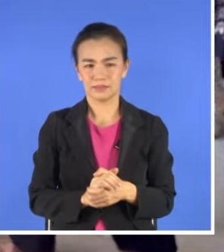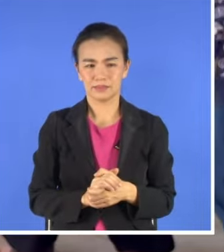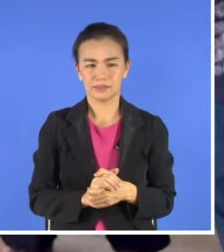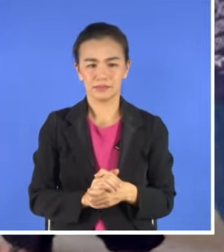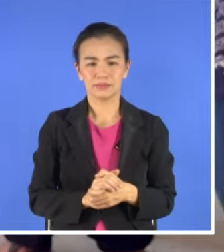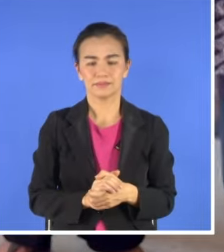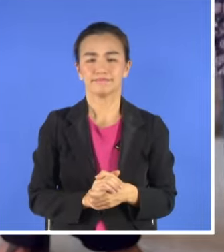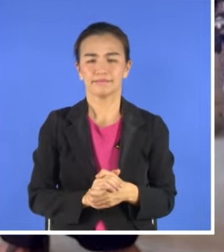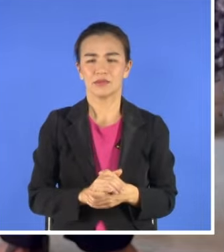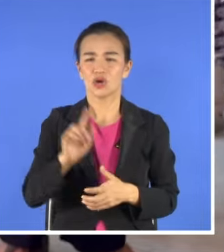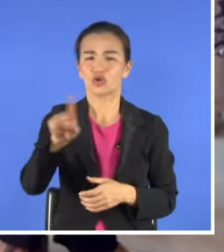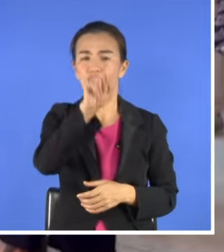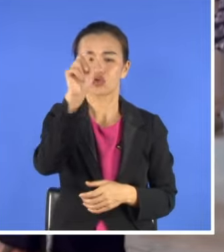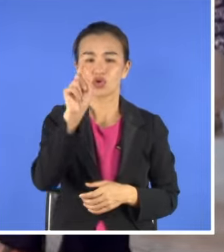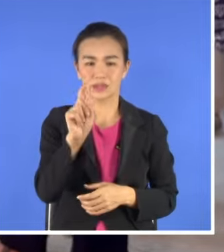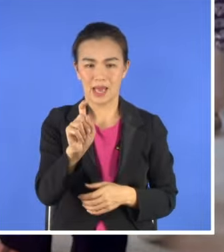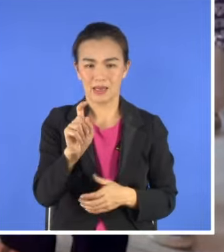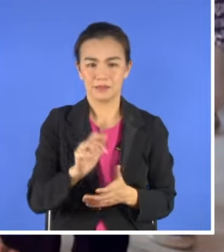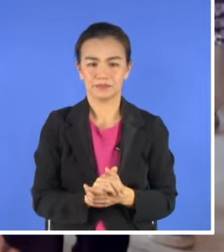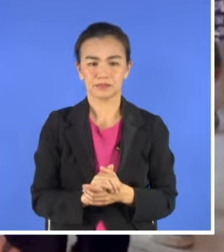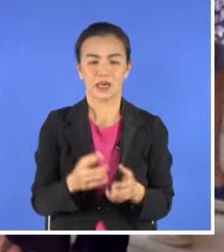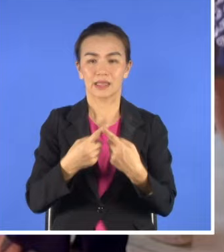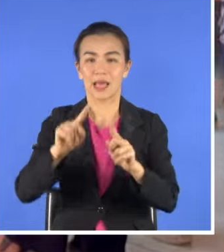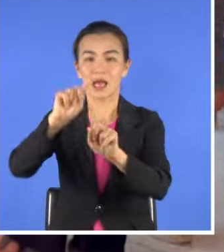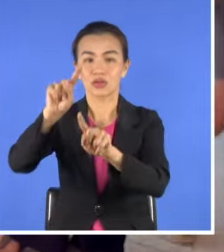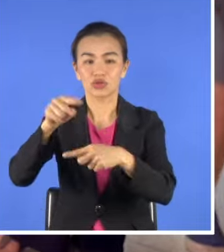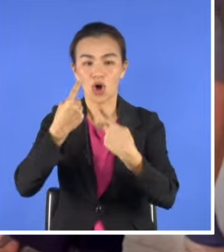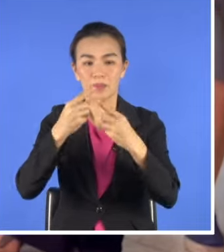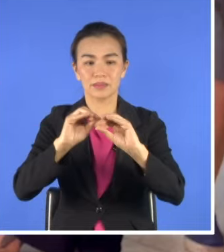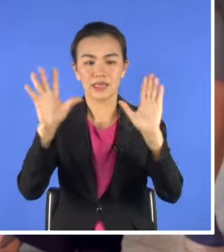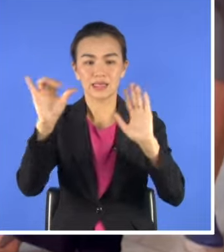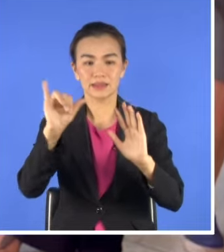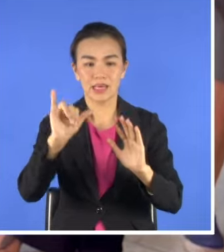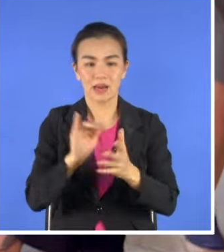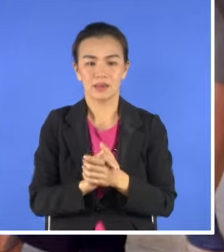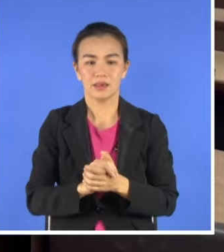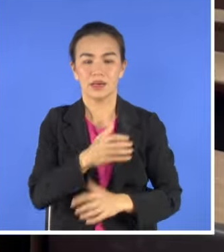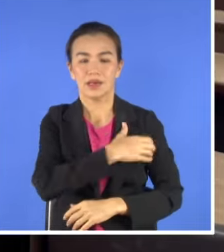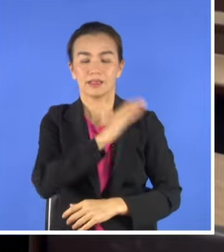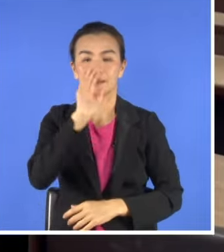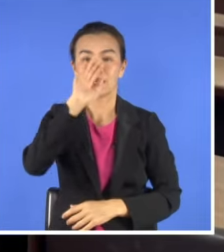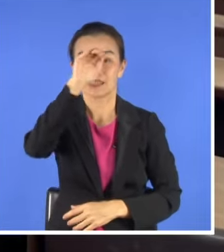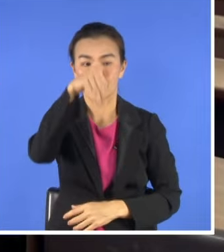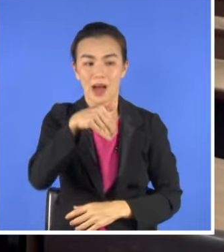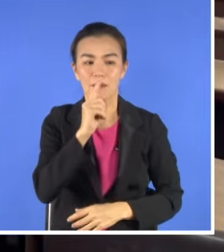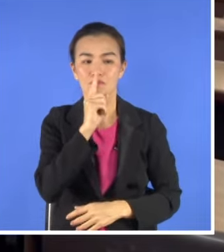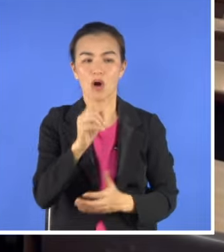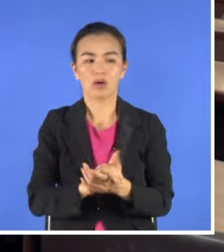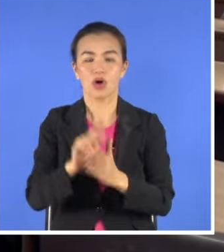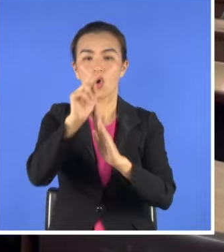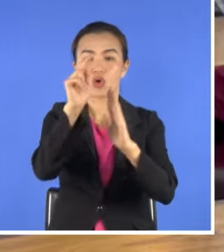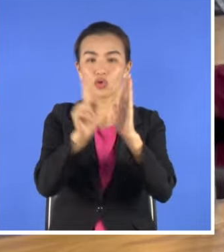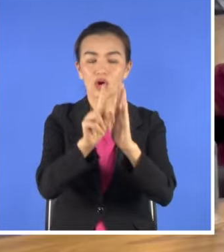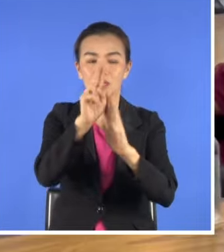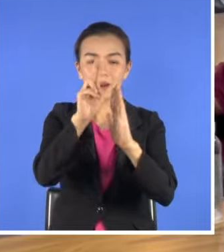ีแต่คำถามทั้งนั้นเลยนะคะแต่คำตอบดูแล้วยังไม่ชัดเจนทางเทศบาลบอกว่าทางผู้ค้าขายไม่ปฏิบัติตามระเบีย